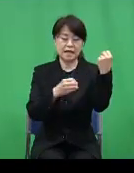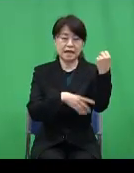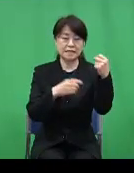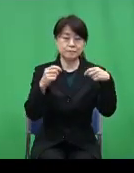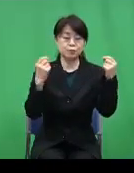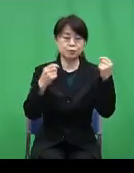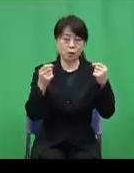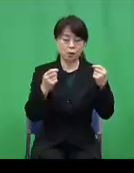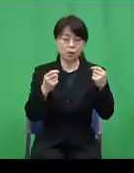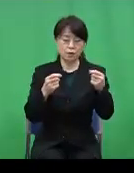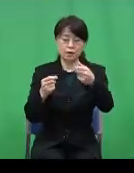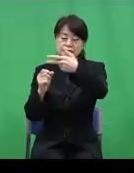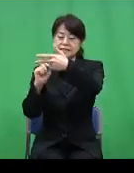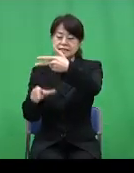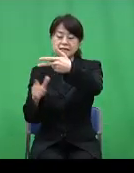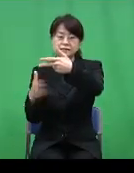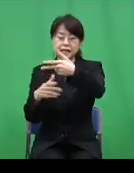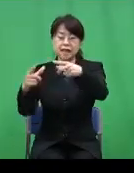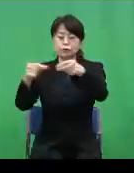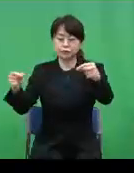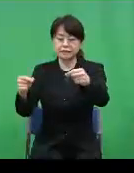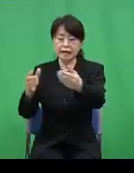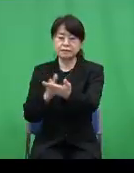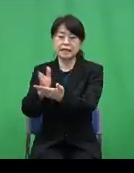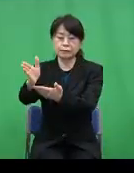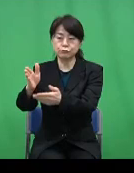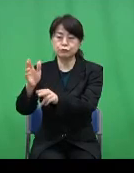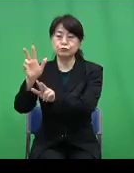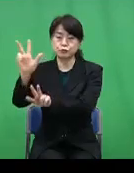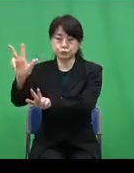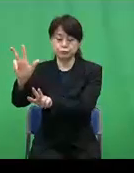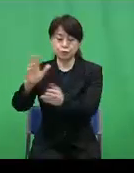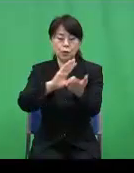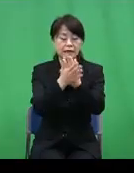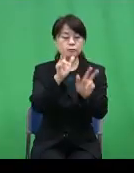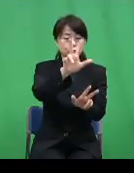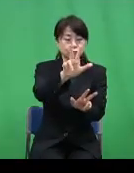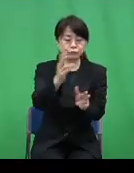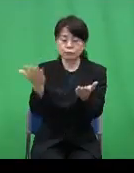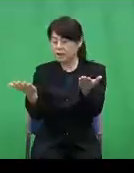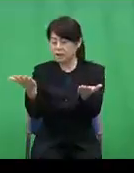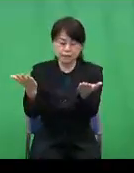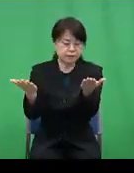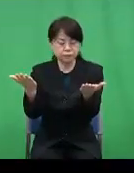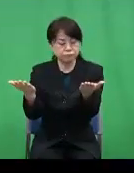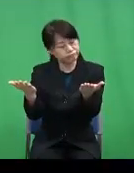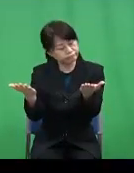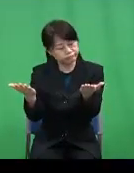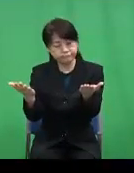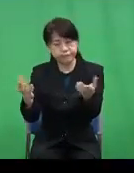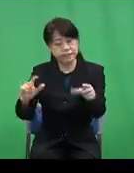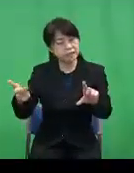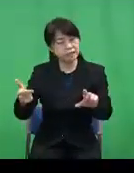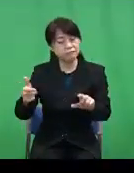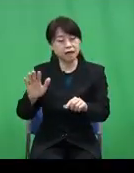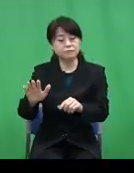はい、 7月から国が、始めるルールと県のルールをずらし合わせると少し環境の方が良かった